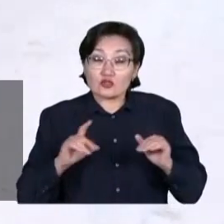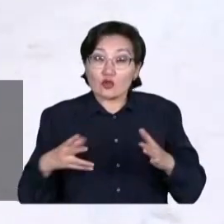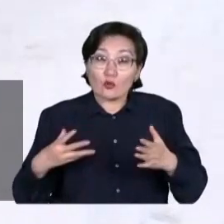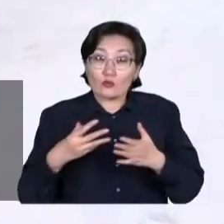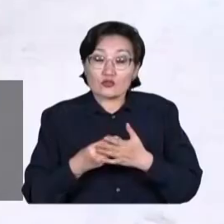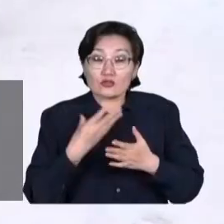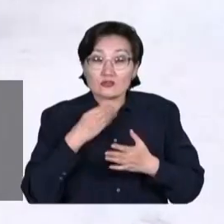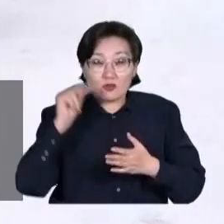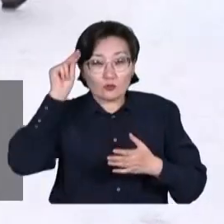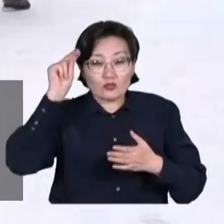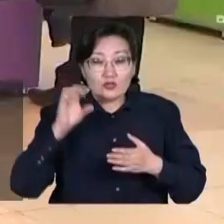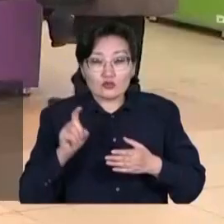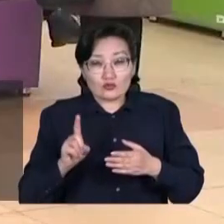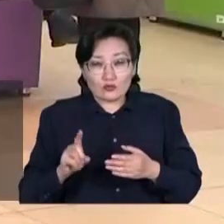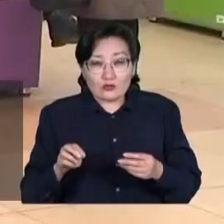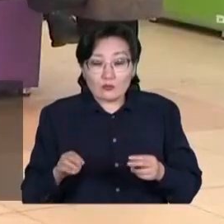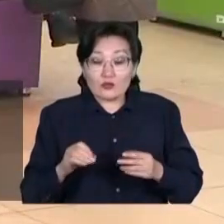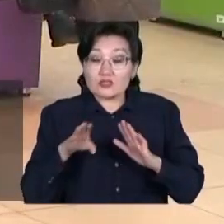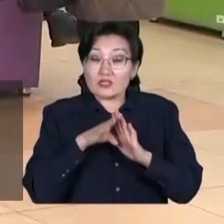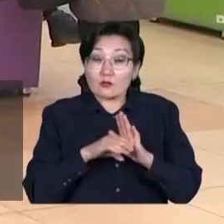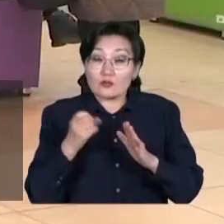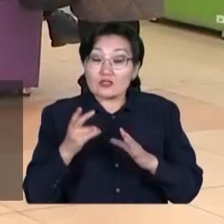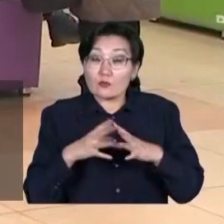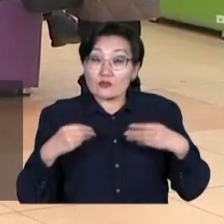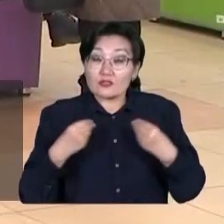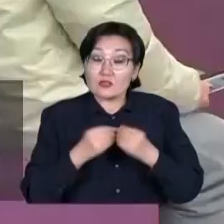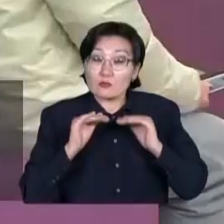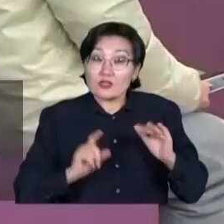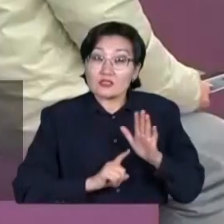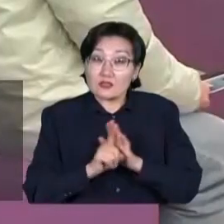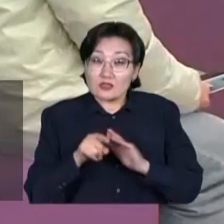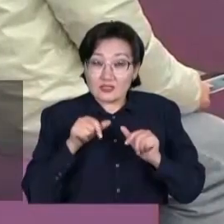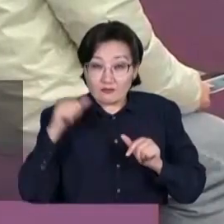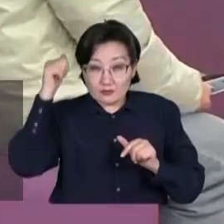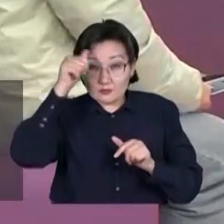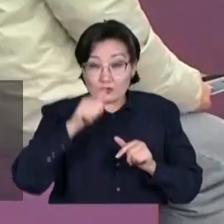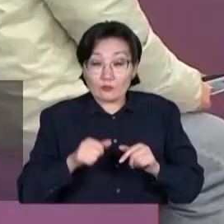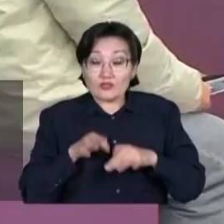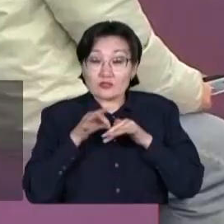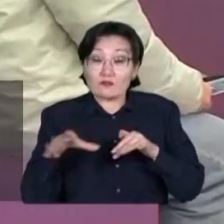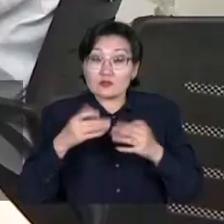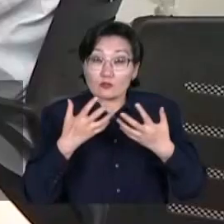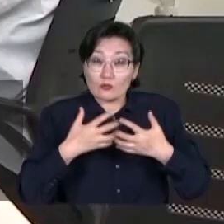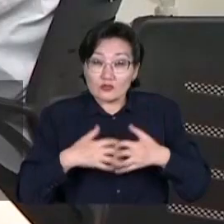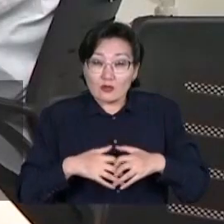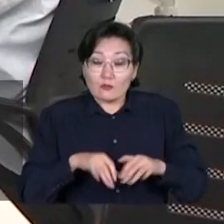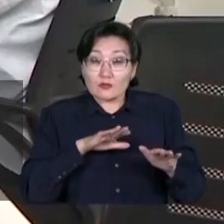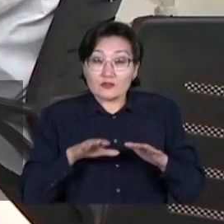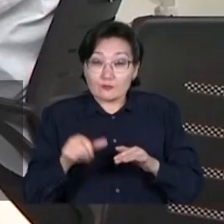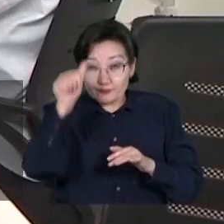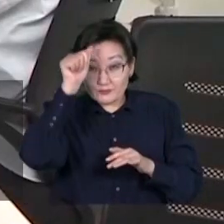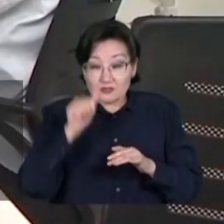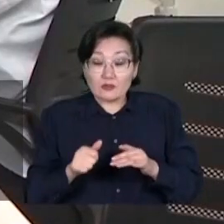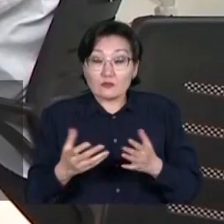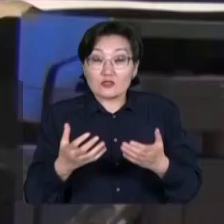свою учебу, еще что-то. Программа «Нацфонд детям» стартовала в начале этого года. На проведение всех расчетов ушел месяц. Выплаты